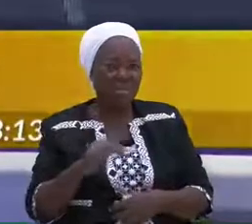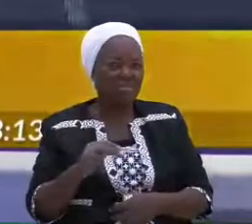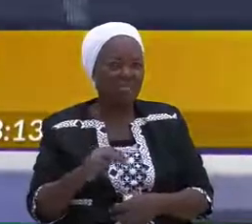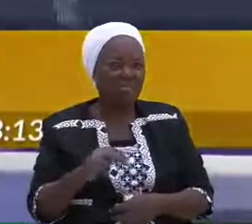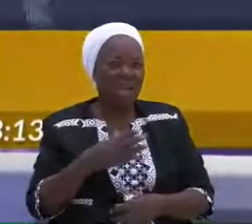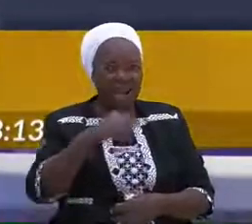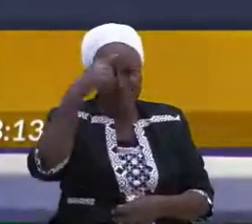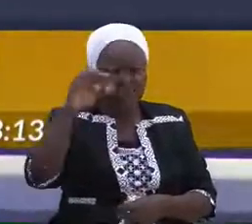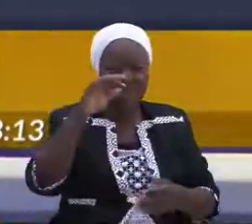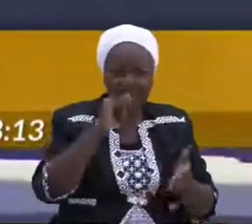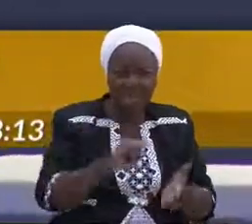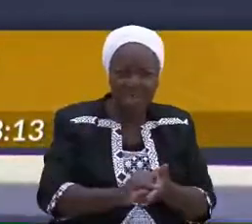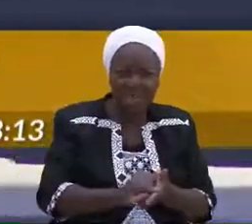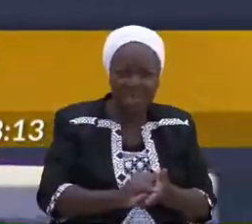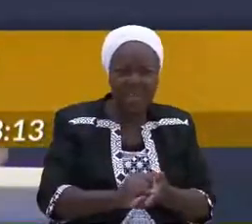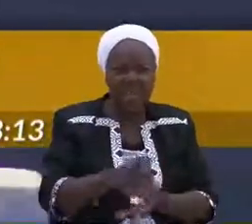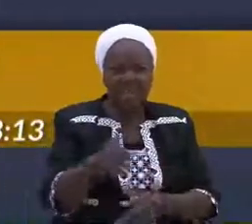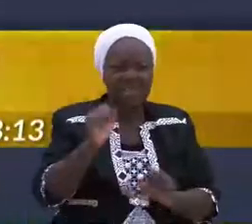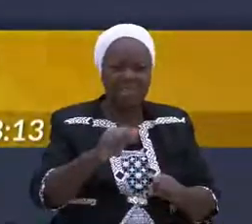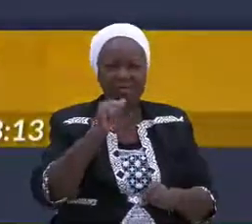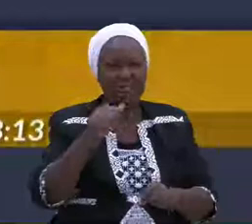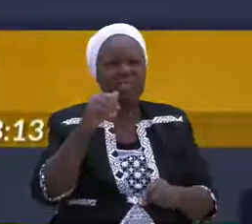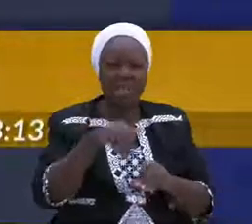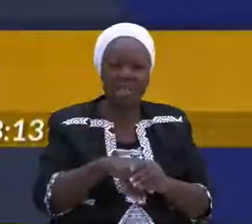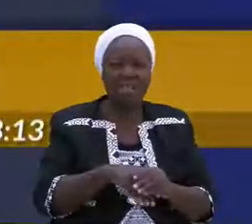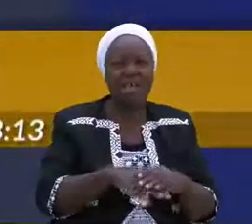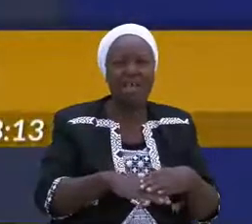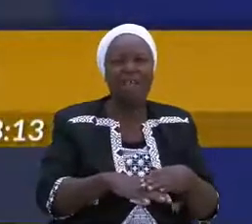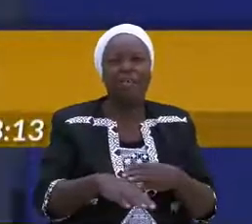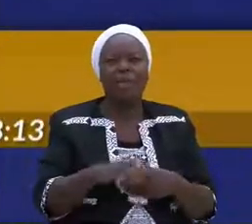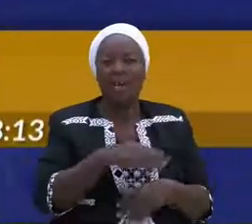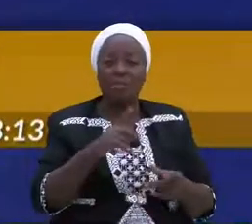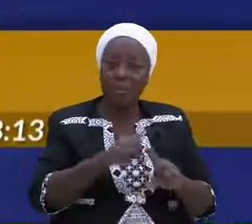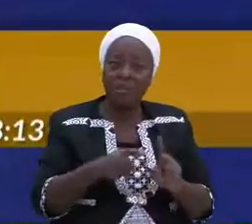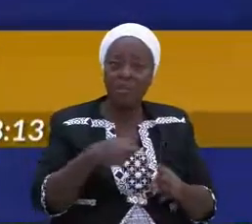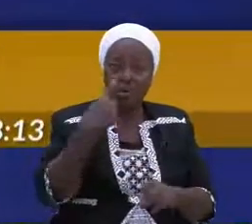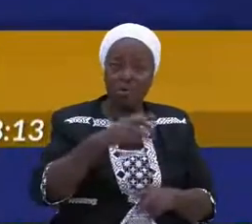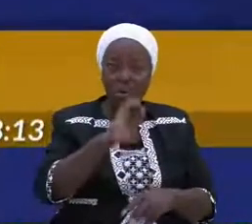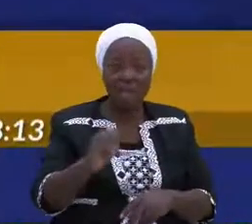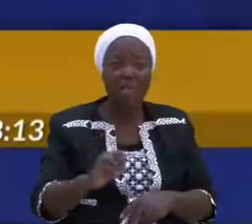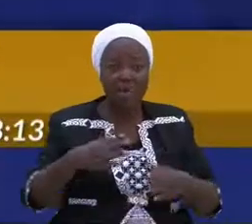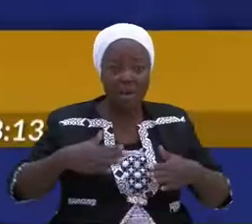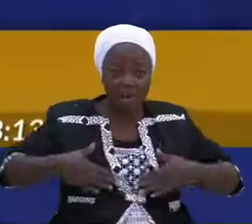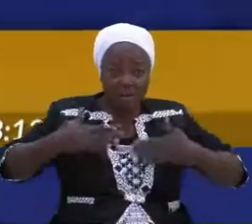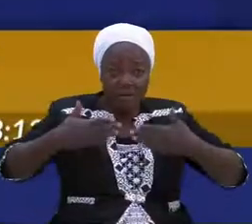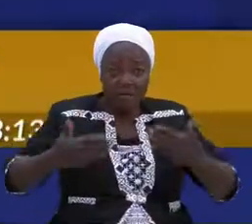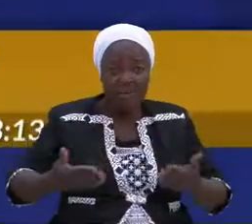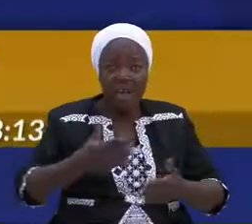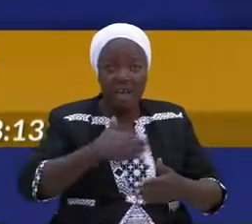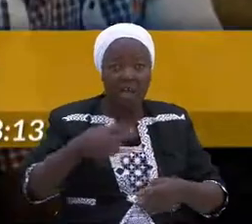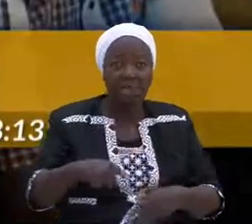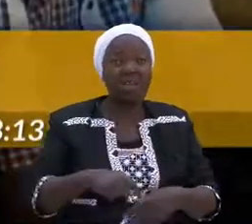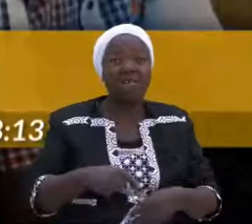de ne rien voir. Pour ceux-là, ils vont les mains vides. Mais celui qui les avoue et les délaisse